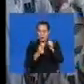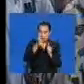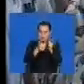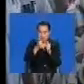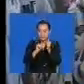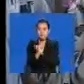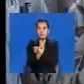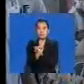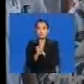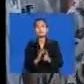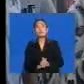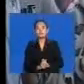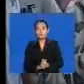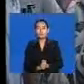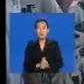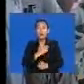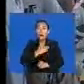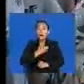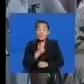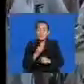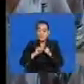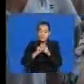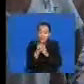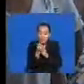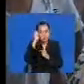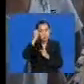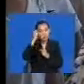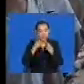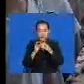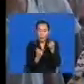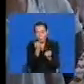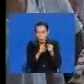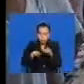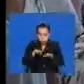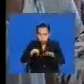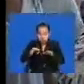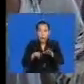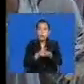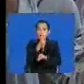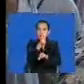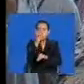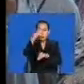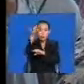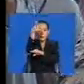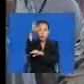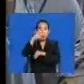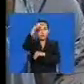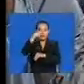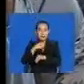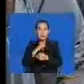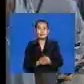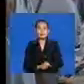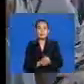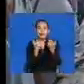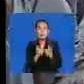งเราก็ไม่กล้าพูดว่าเราจะได้ที่เท่าไหร่นะครับแต่ก็จะทำให้ดีสุดเพราะว่าแบกธงไทยอยู่แล้วก็พูดตรงๆง่ายๆเลยครับ